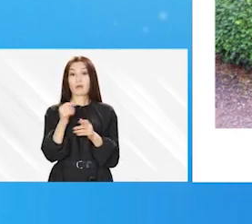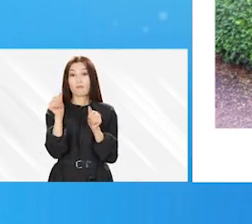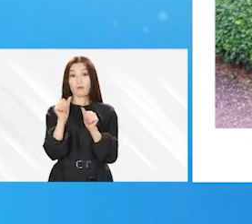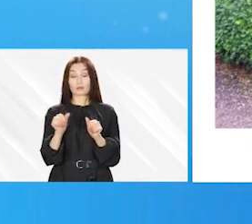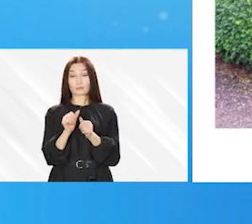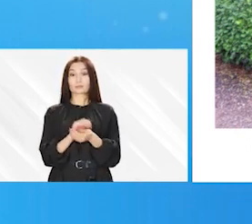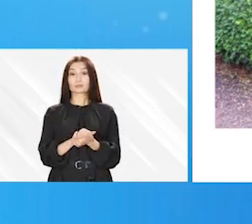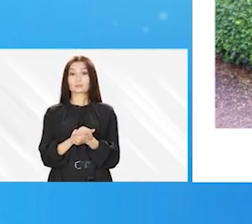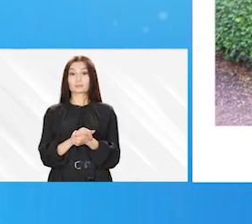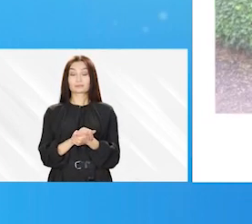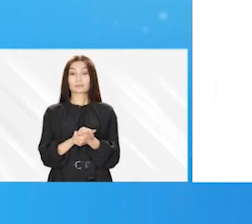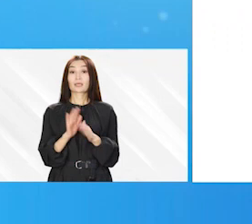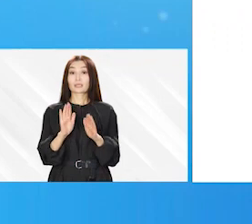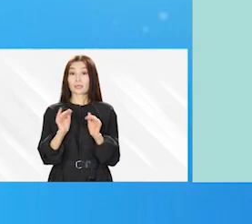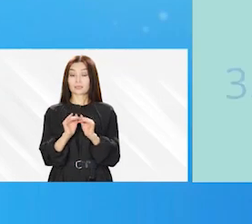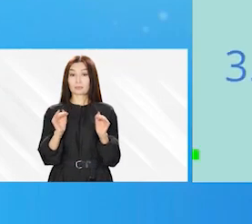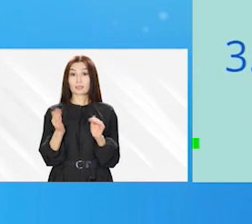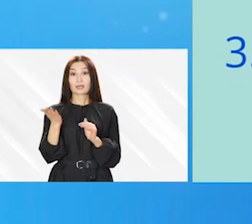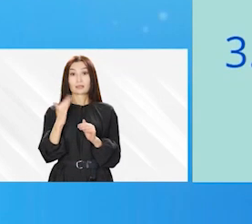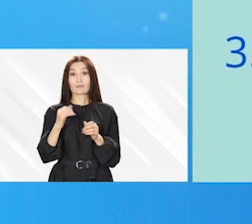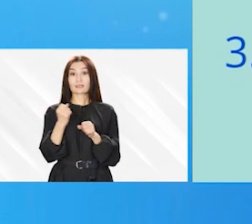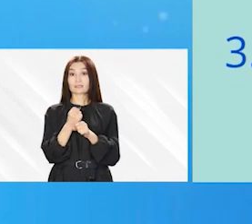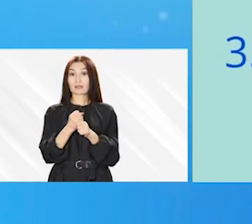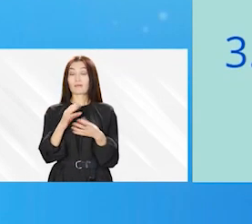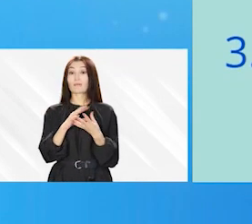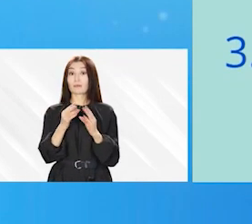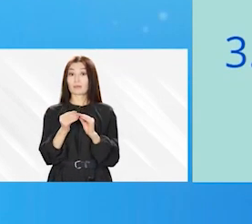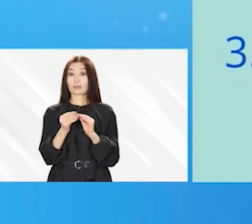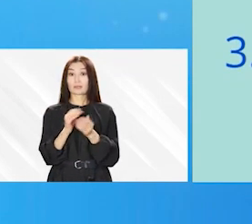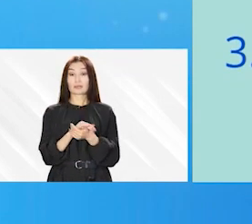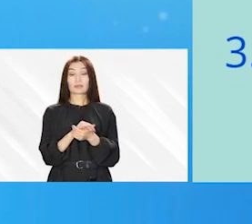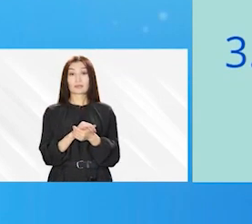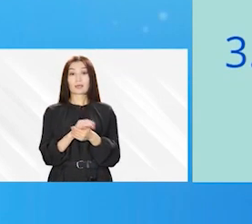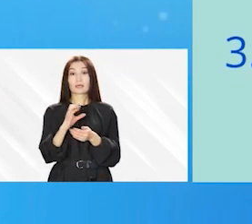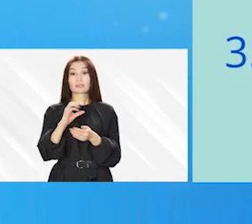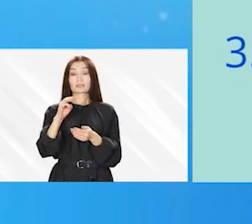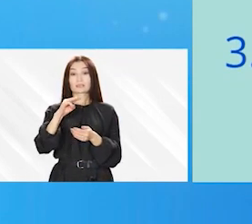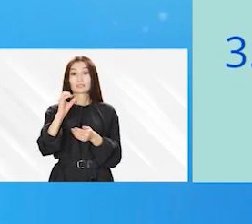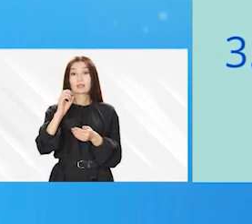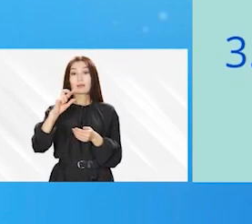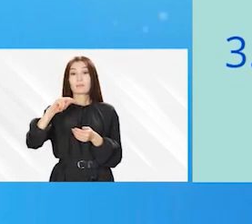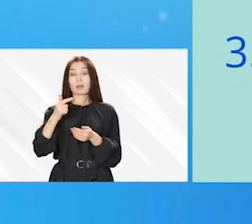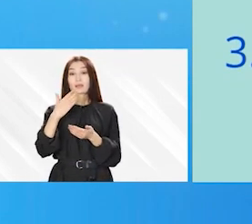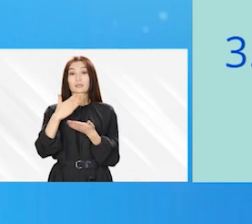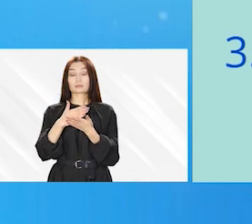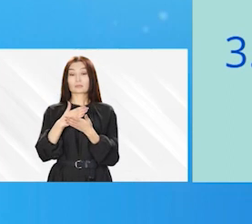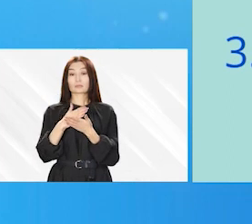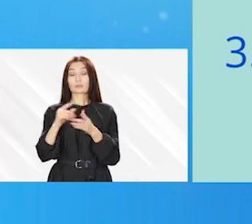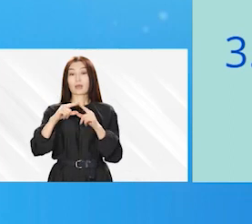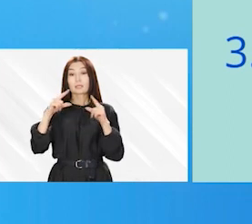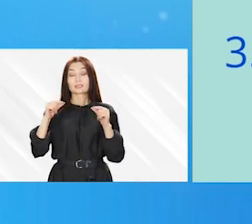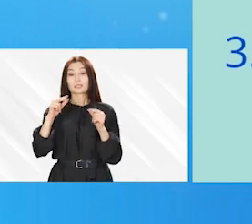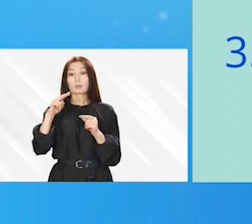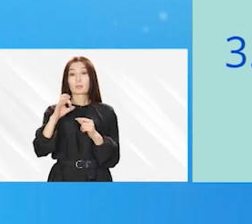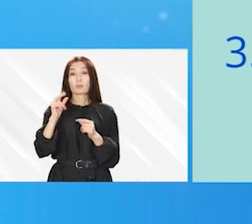формы и так ребята давайте сделаем выводы стебель с расположенными на нем листьями